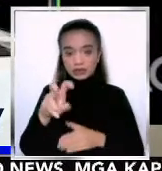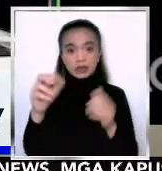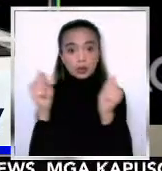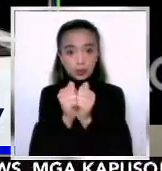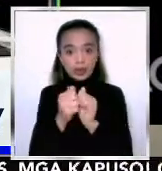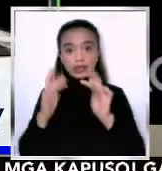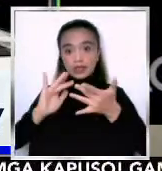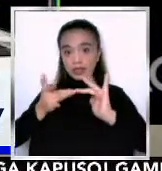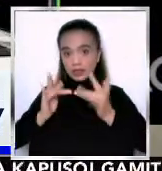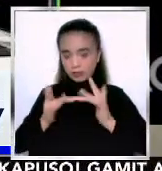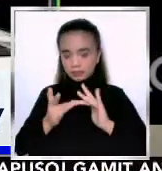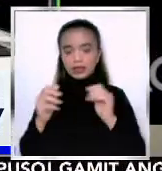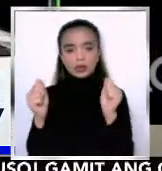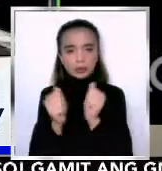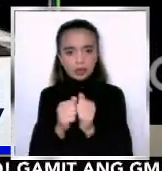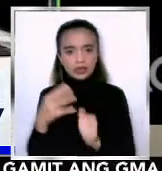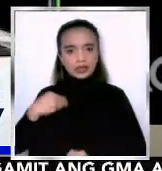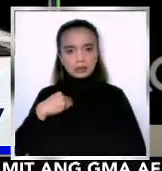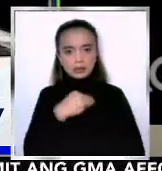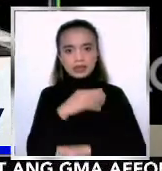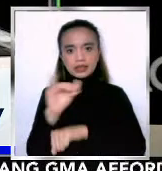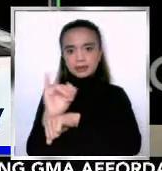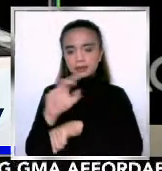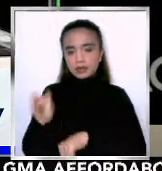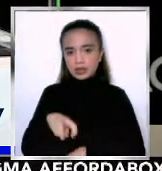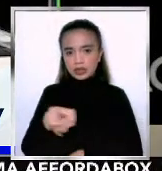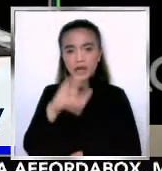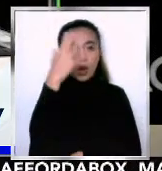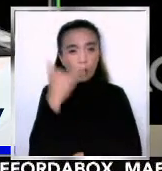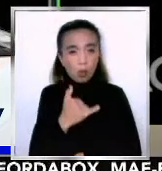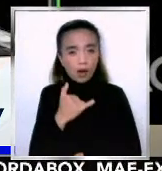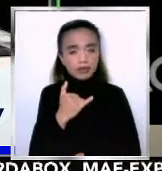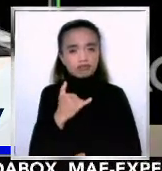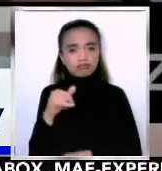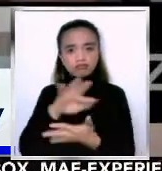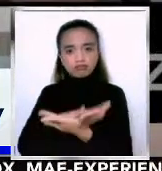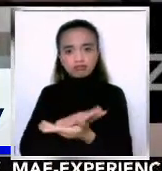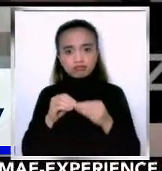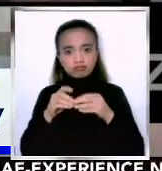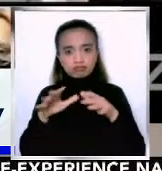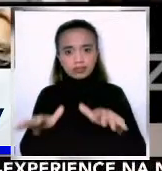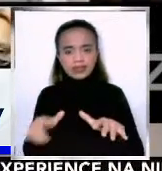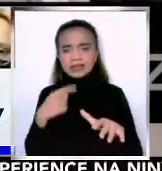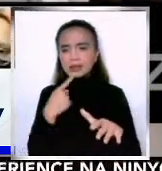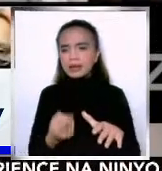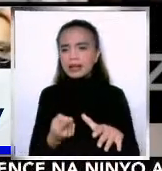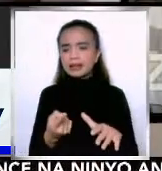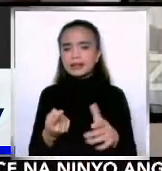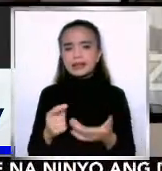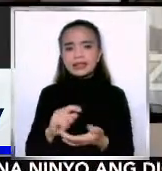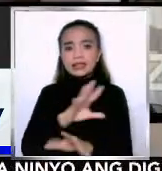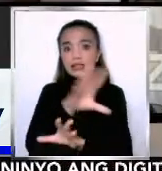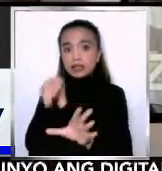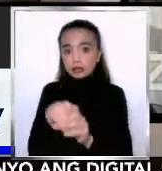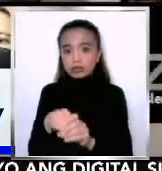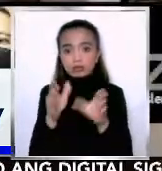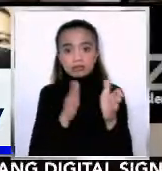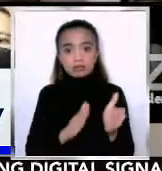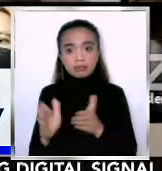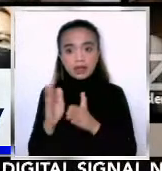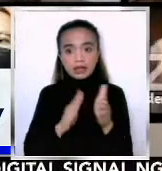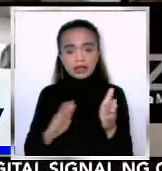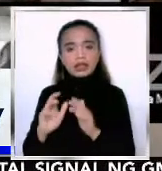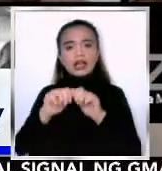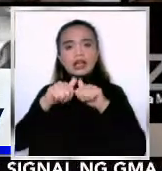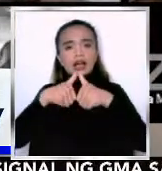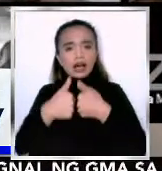ng tourism industry. Dahil lubhang naapektuhan ng pandemya, sinabi ni Robredo na kabilang sa plano ang pagpapatibay ng social